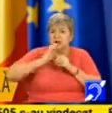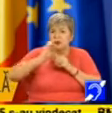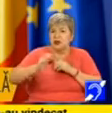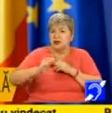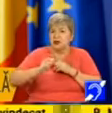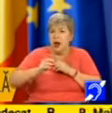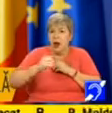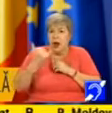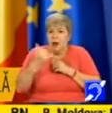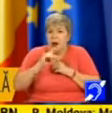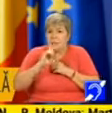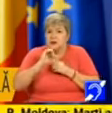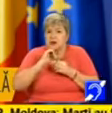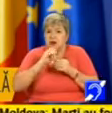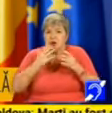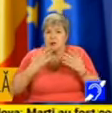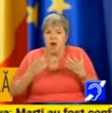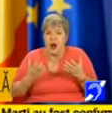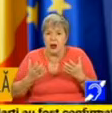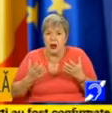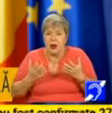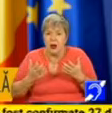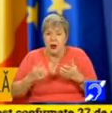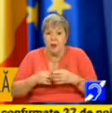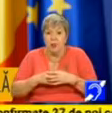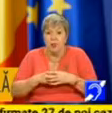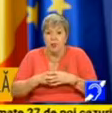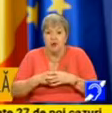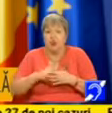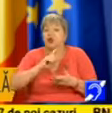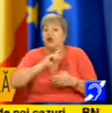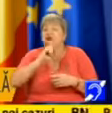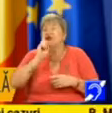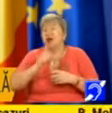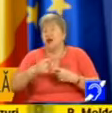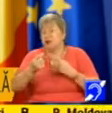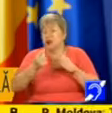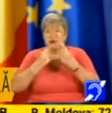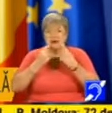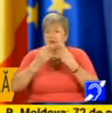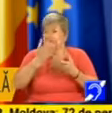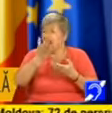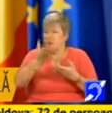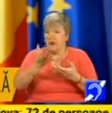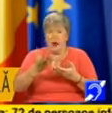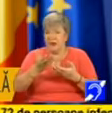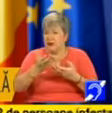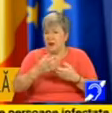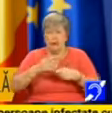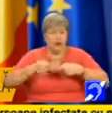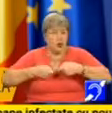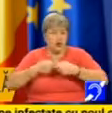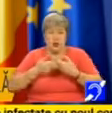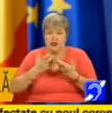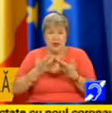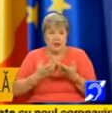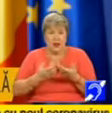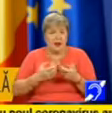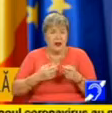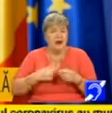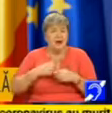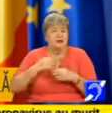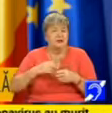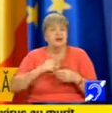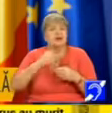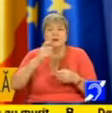inumane care nici nu trebuie discutate într-o societate din secolul